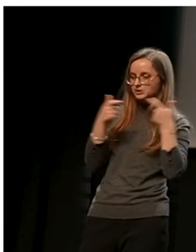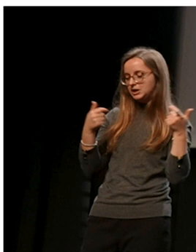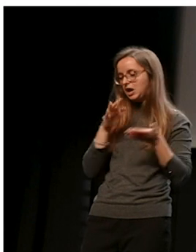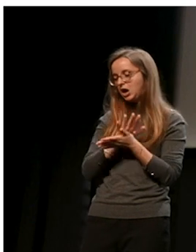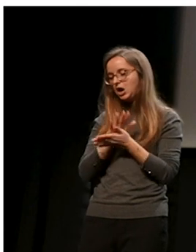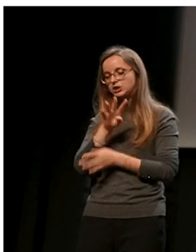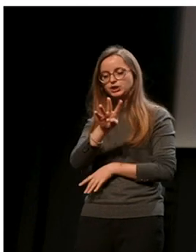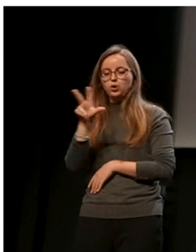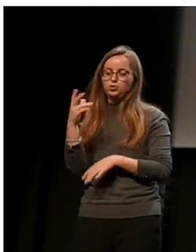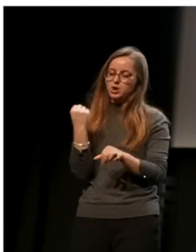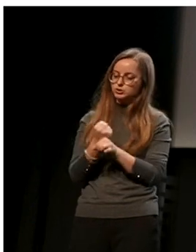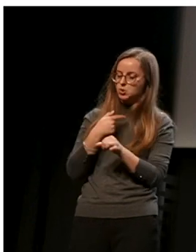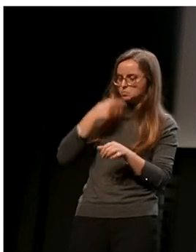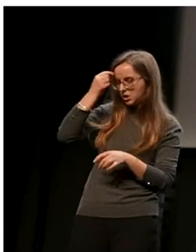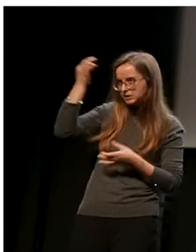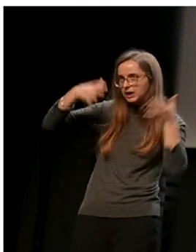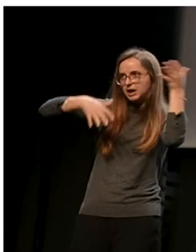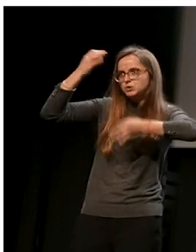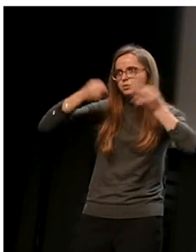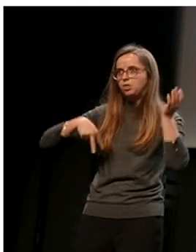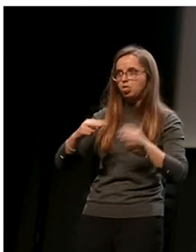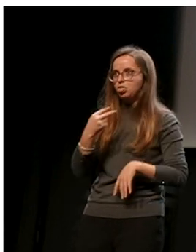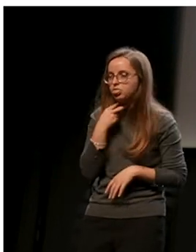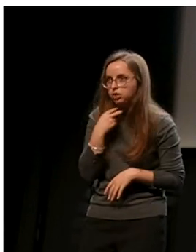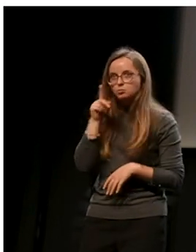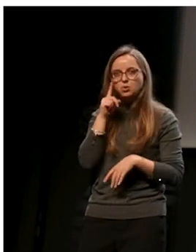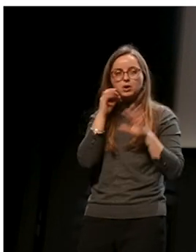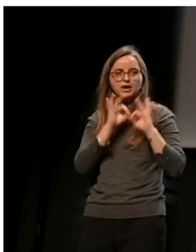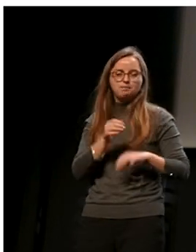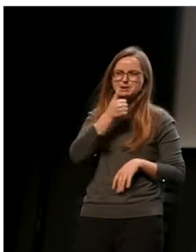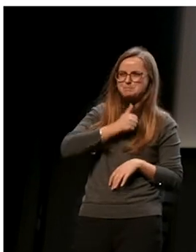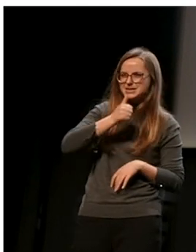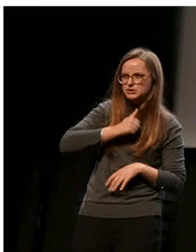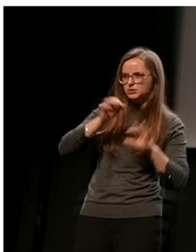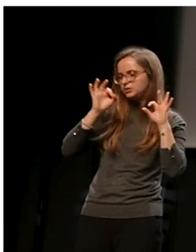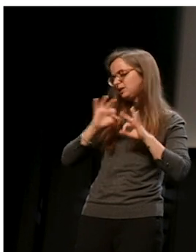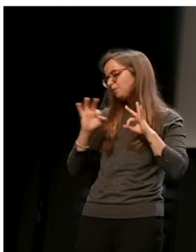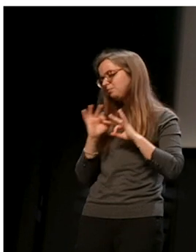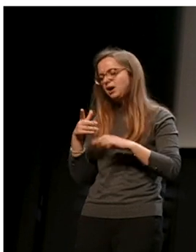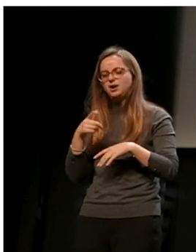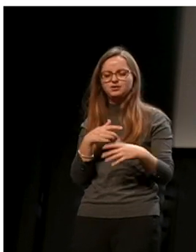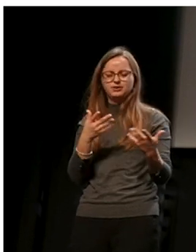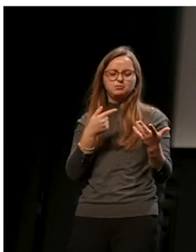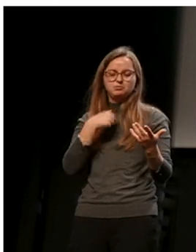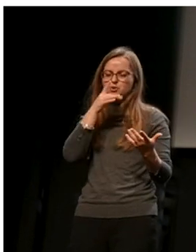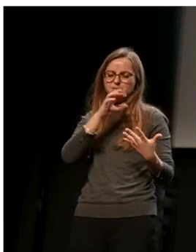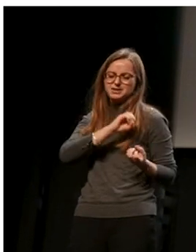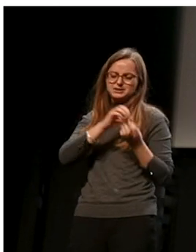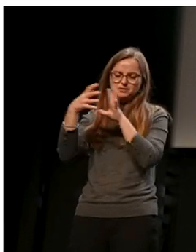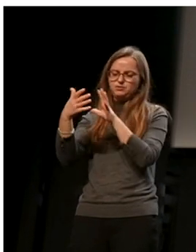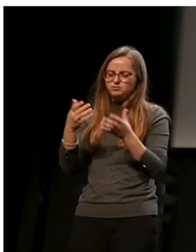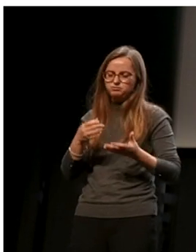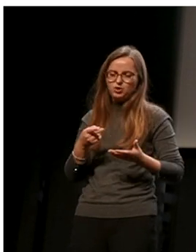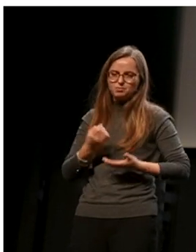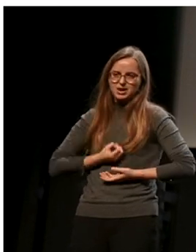Créatif, frustré parce que pas la touche, pas la maîtrise, pas la patience que vous avez fait pour développer votre art. Mais moi, par exemple,